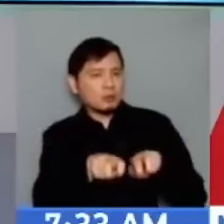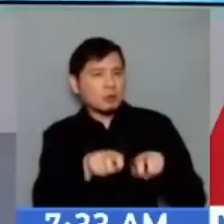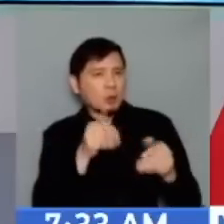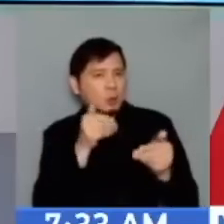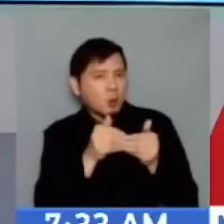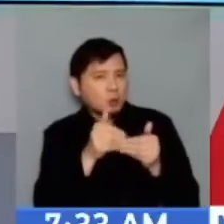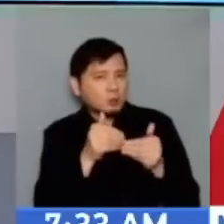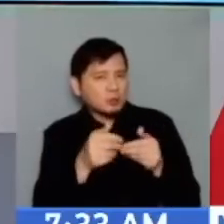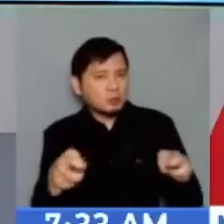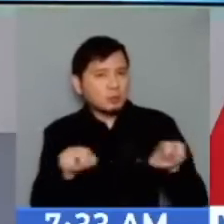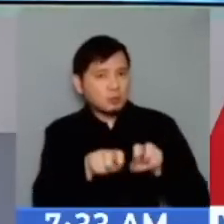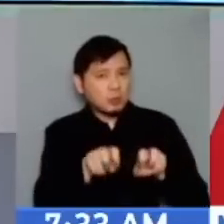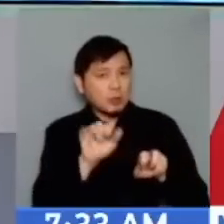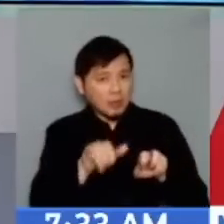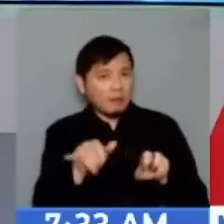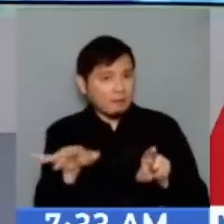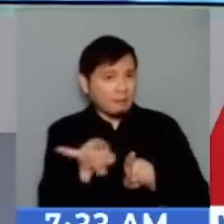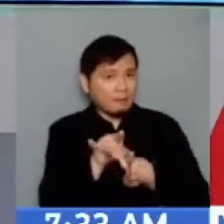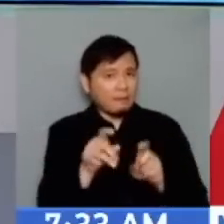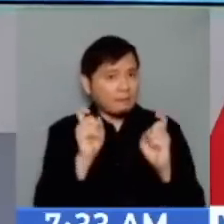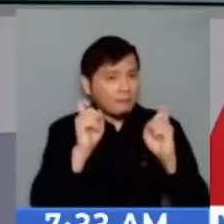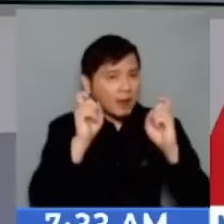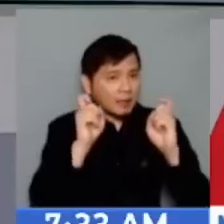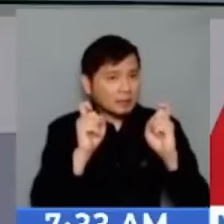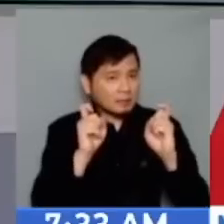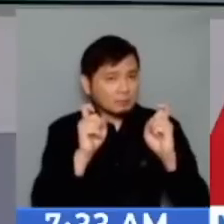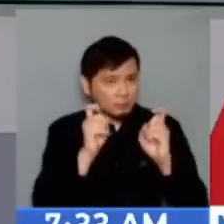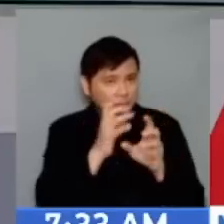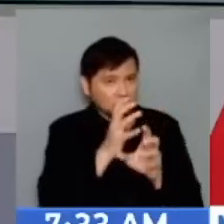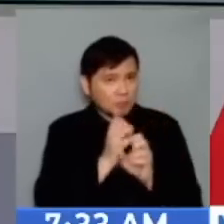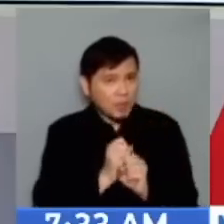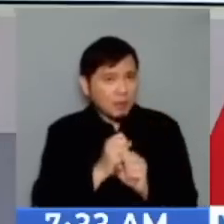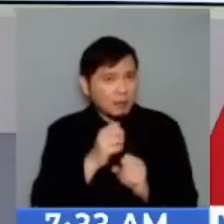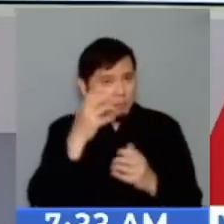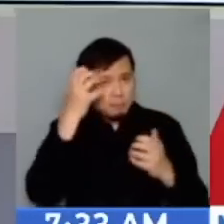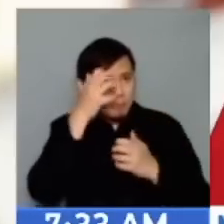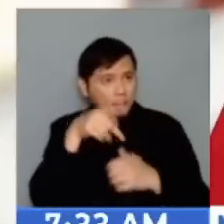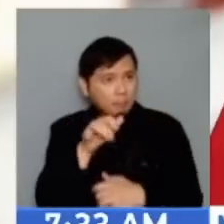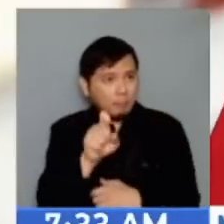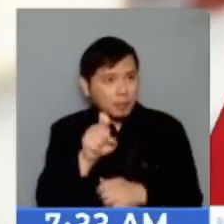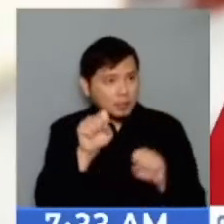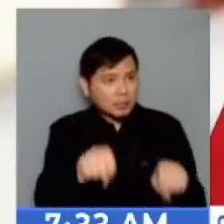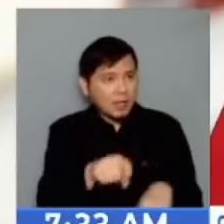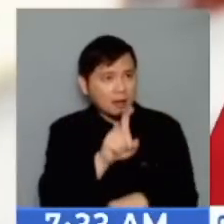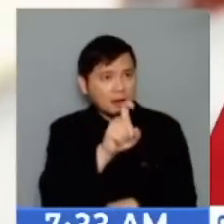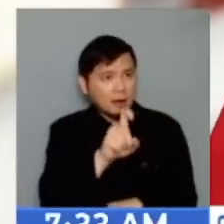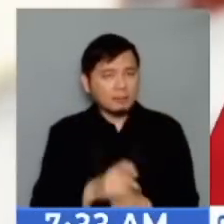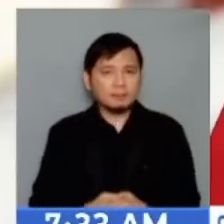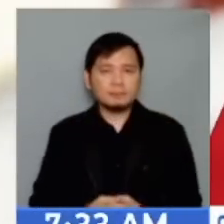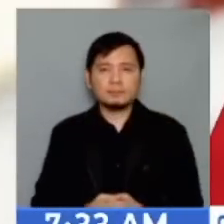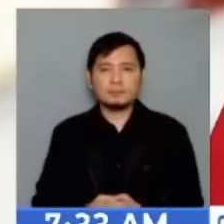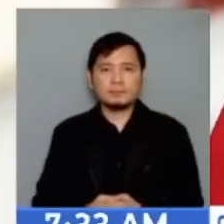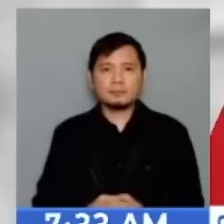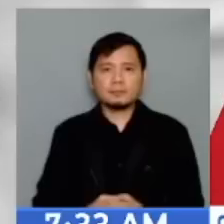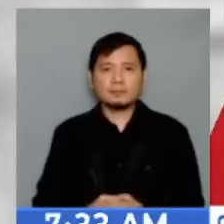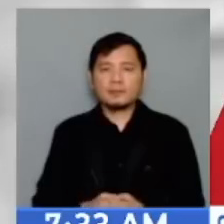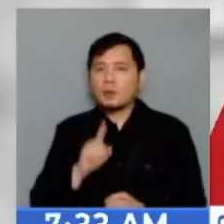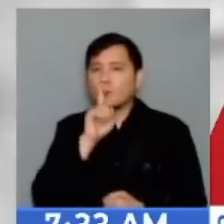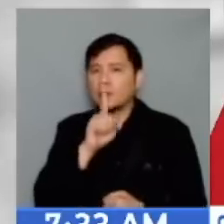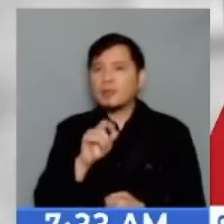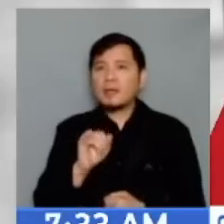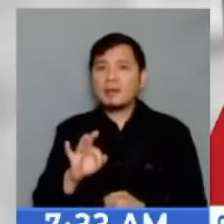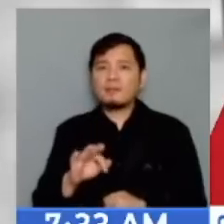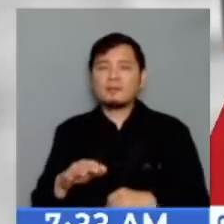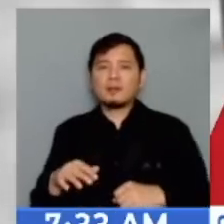tao na doon sa isang taong may monkeypox? Well, kung intact skin, mababa yung risk. Pero kung mucous